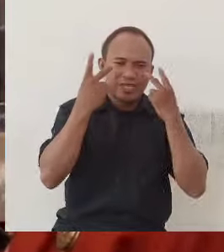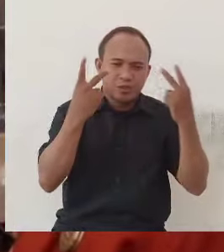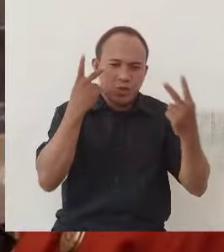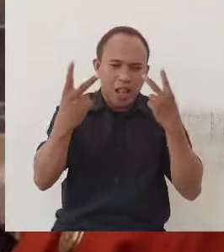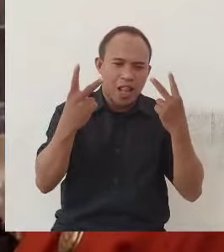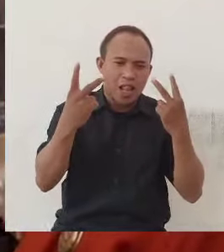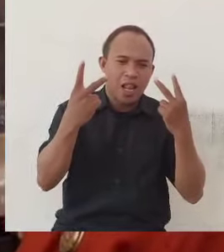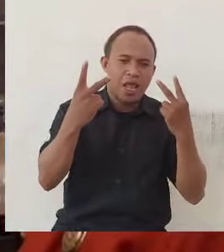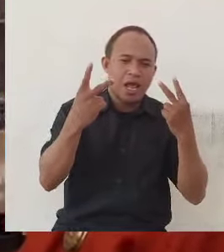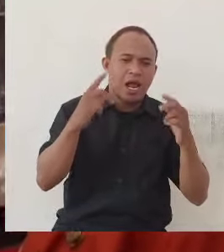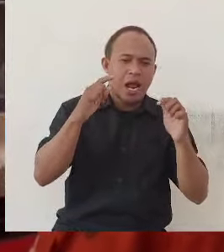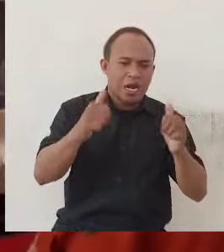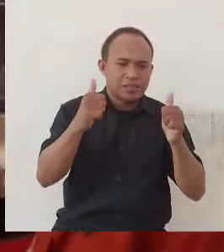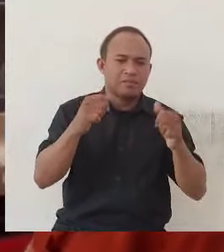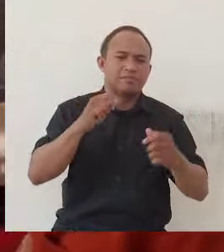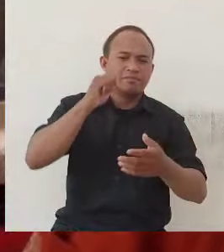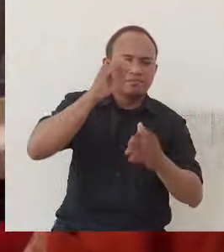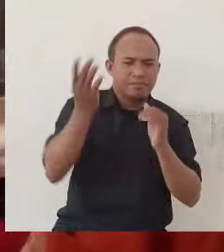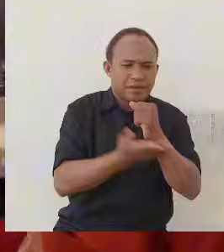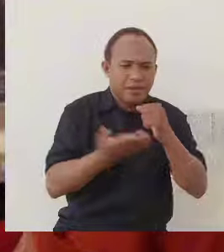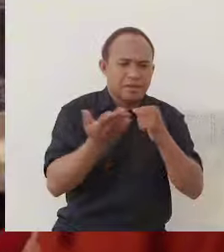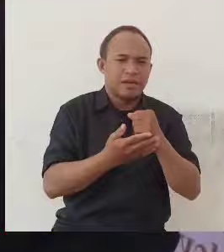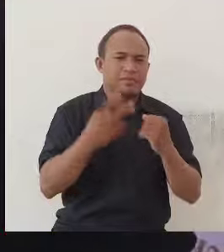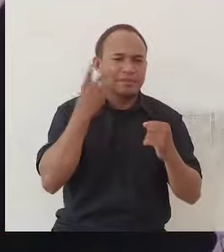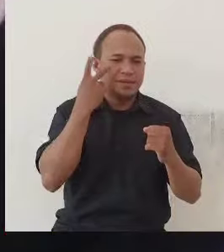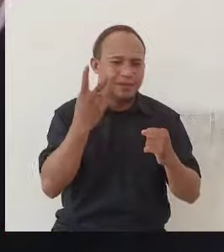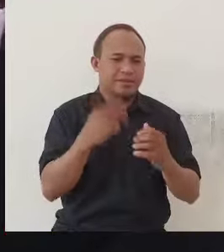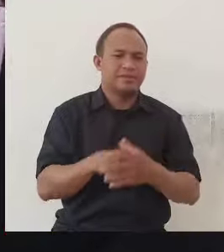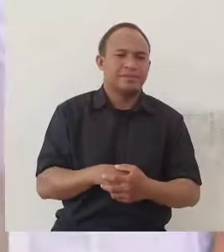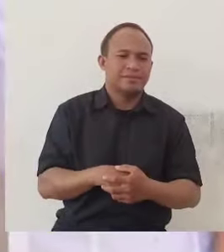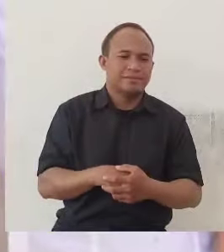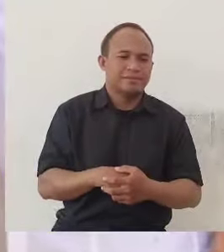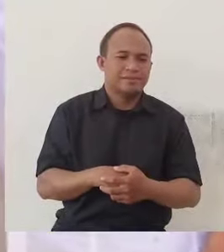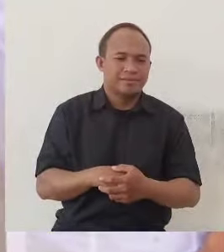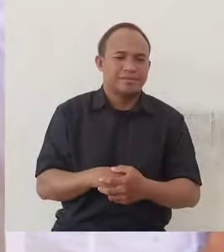dan tata busana, serta pengolahan hasil pertanian.